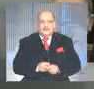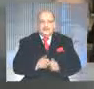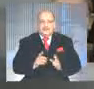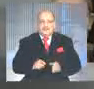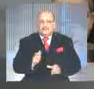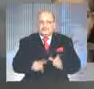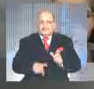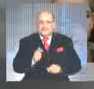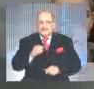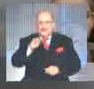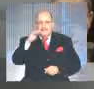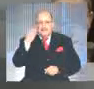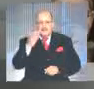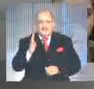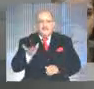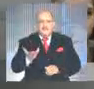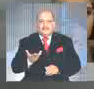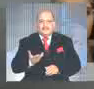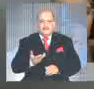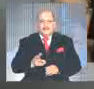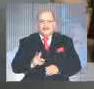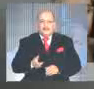والفاتك أغرب أن البقعة هذه ولت مستهدفة